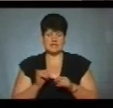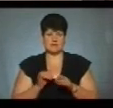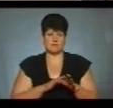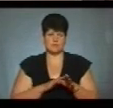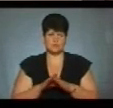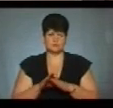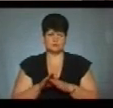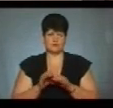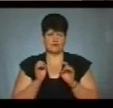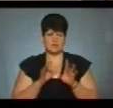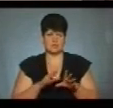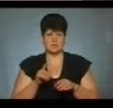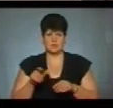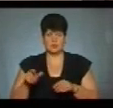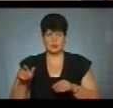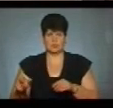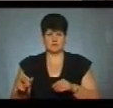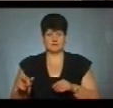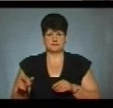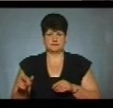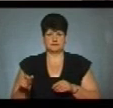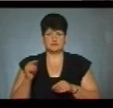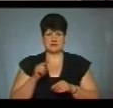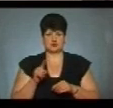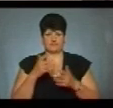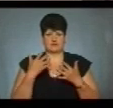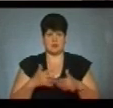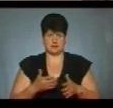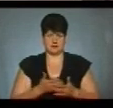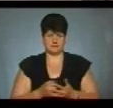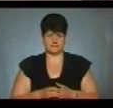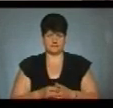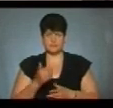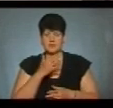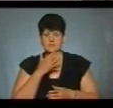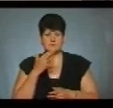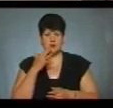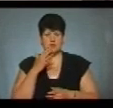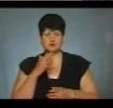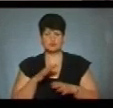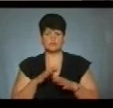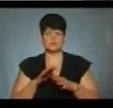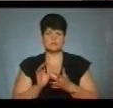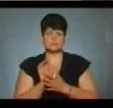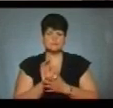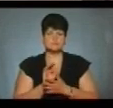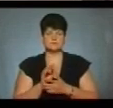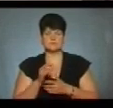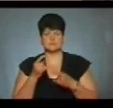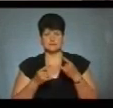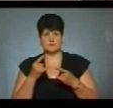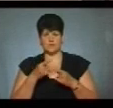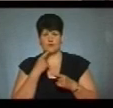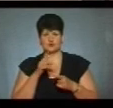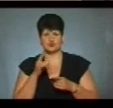повноцінно віддати людям, скажімо, те, що вони втратили. Багато от засобів інформації говорять, що держава